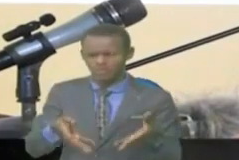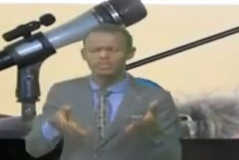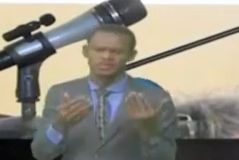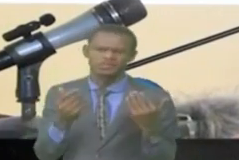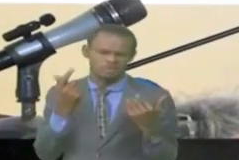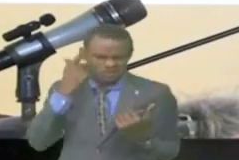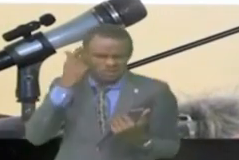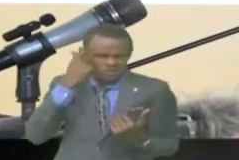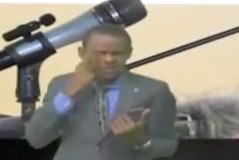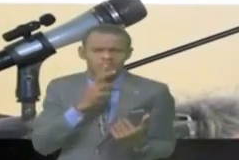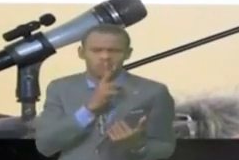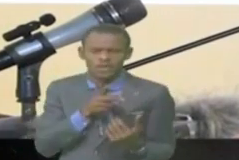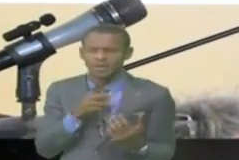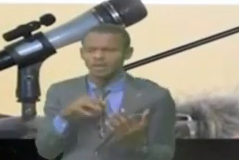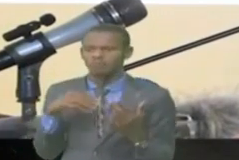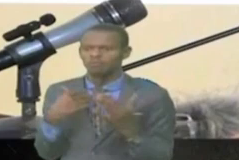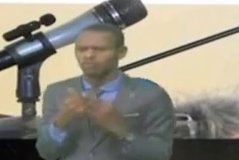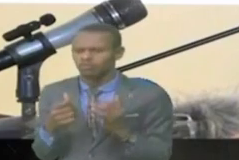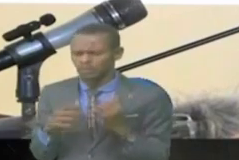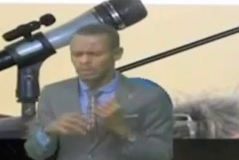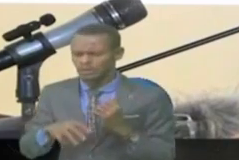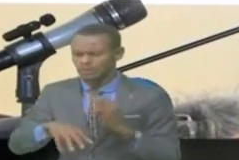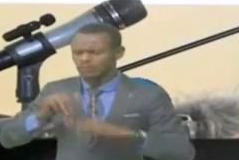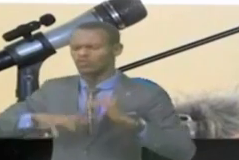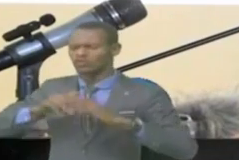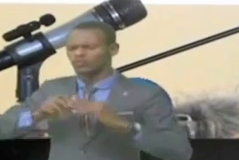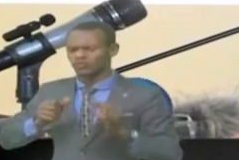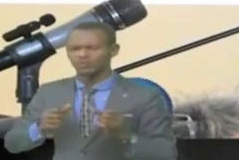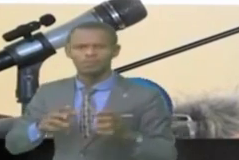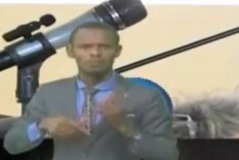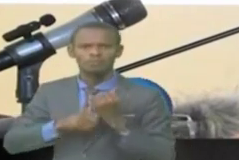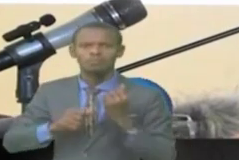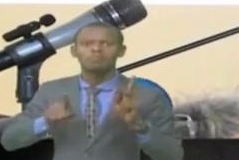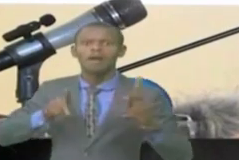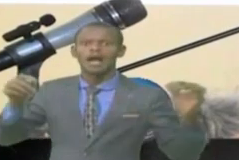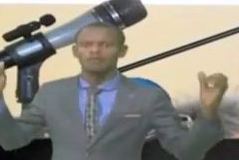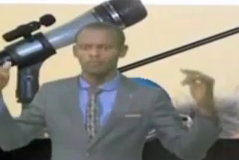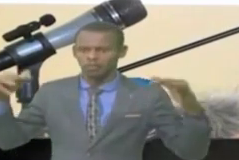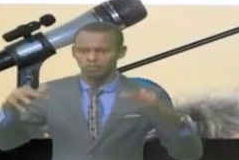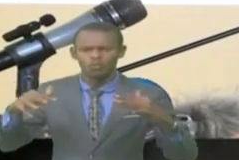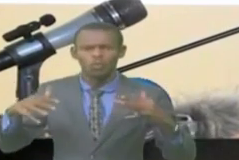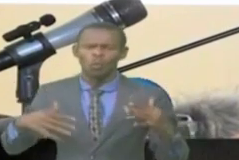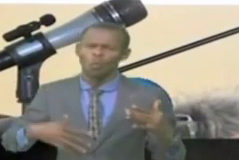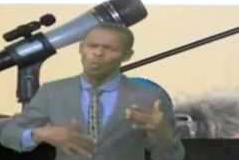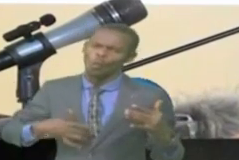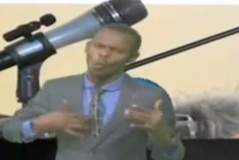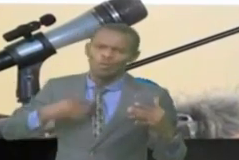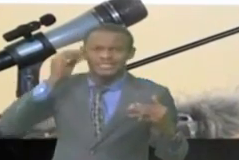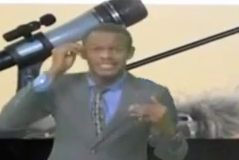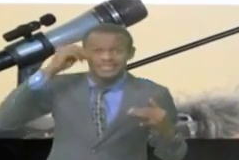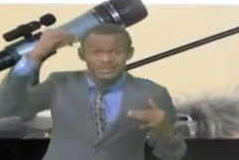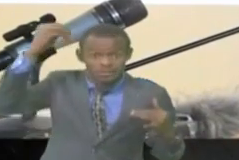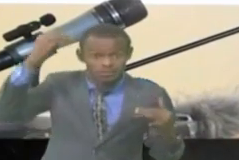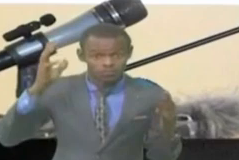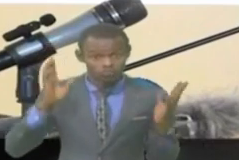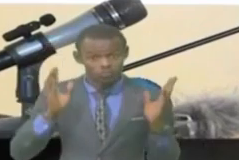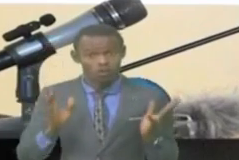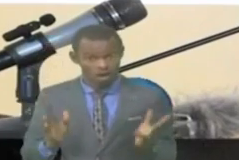le message d'espoir que ce programme apporte à notre population au fin fond de la République démocratique du Congo.